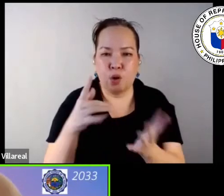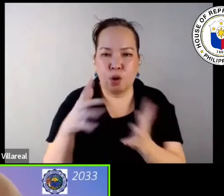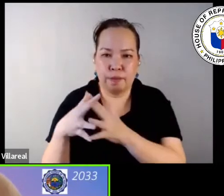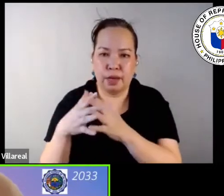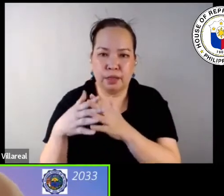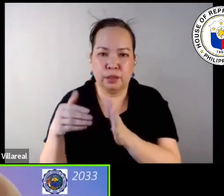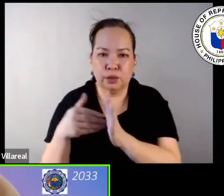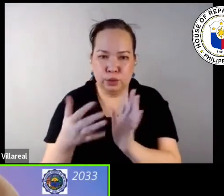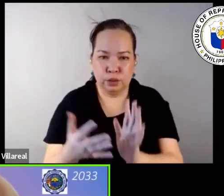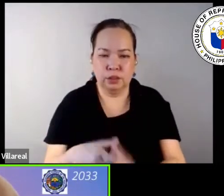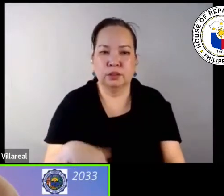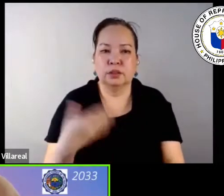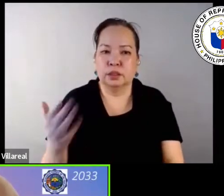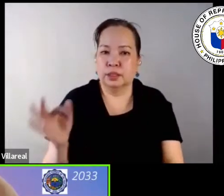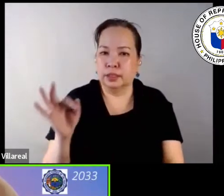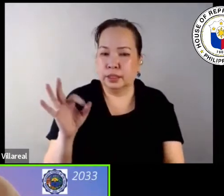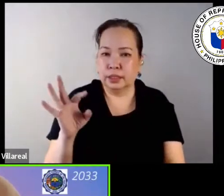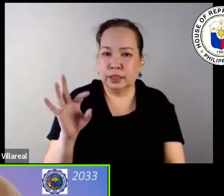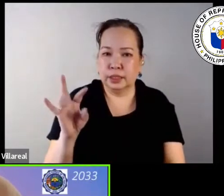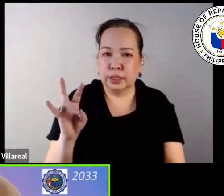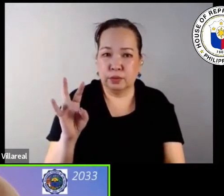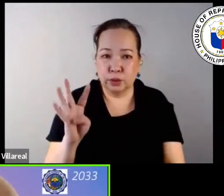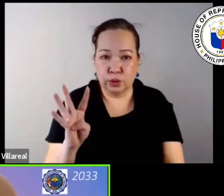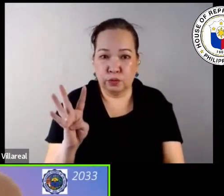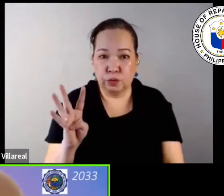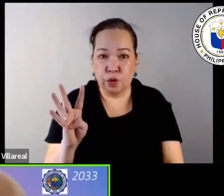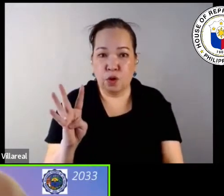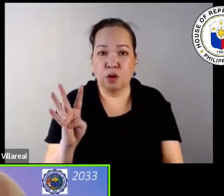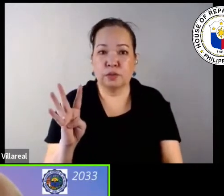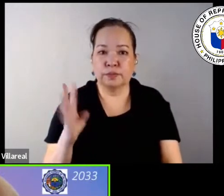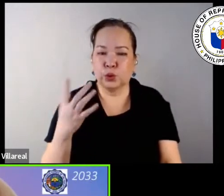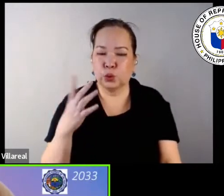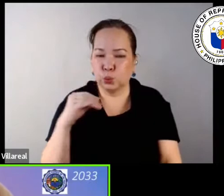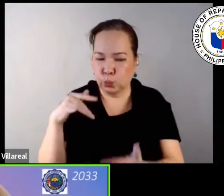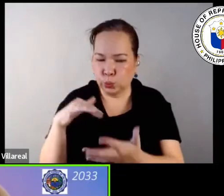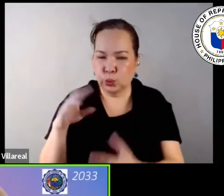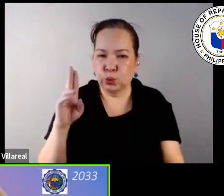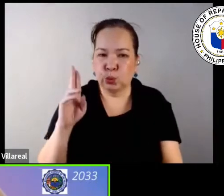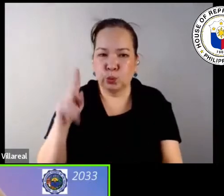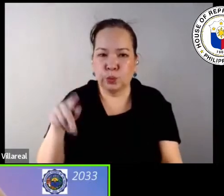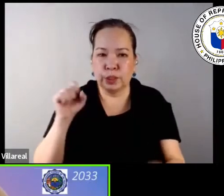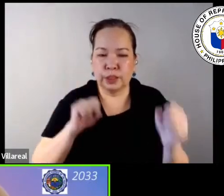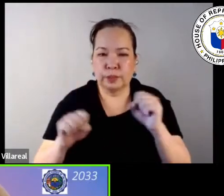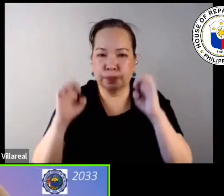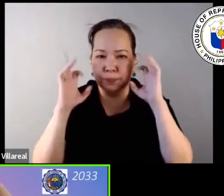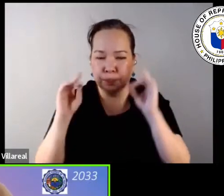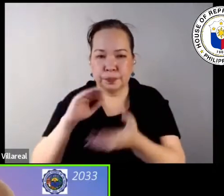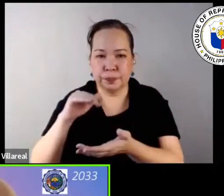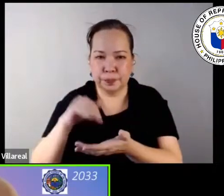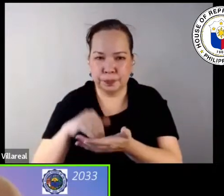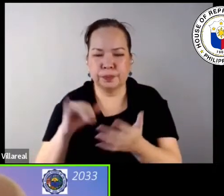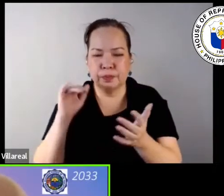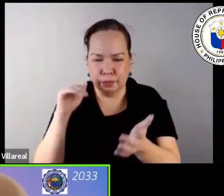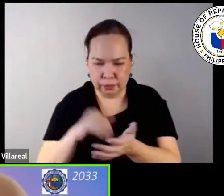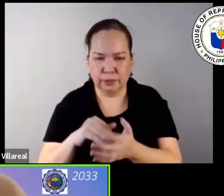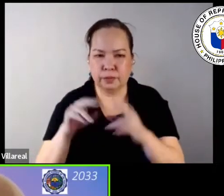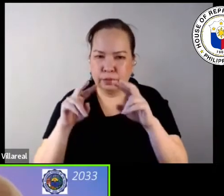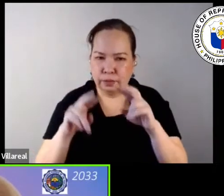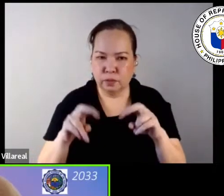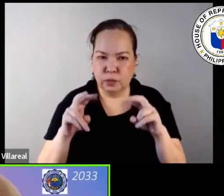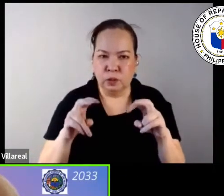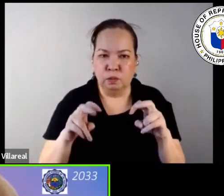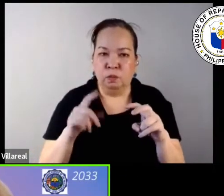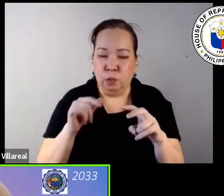1974, Words in Science Philippines, ginawa ng UP Science Education Center, pinag-aralan at yung pong